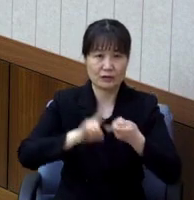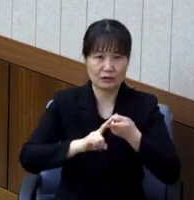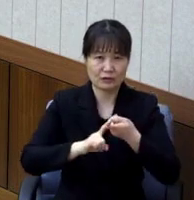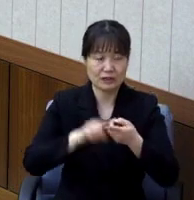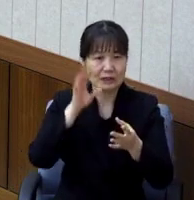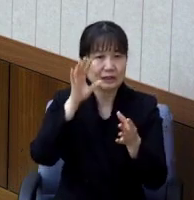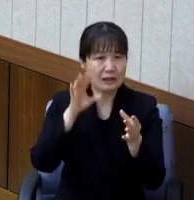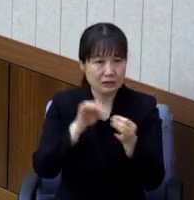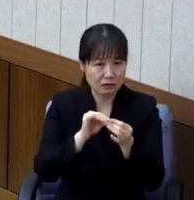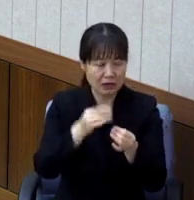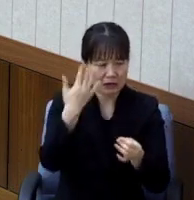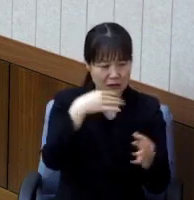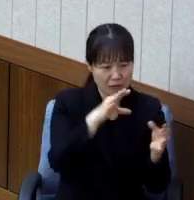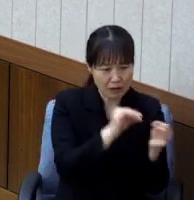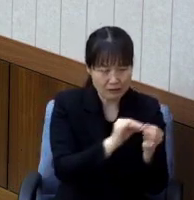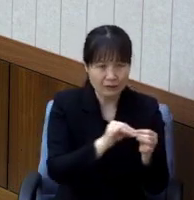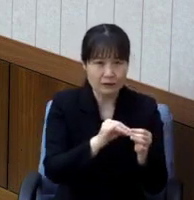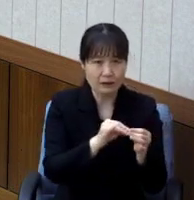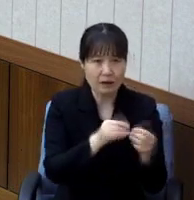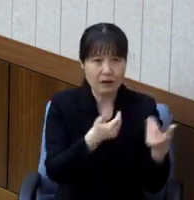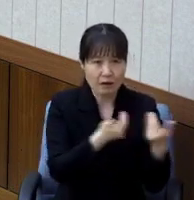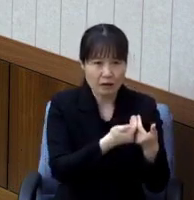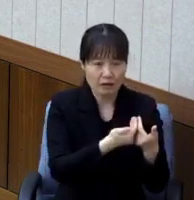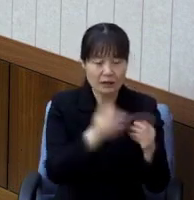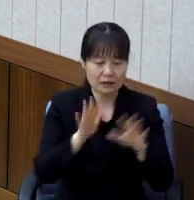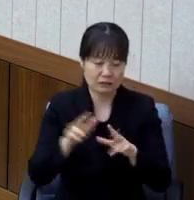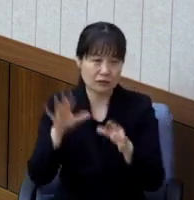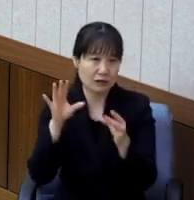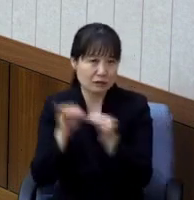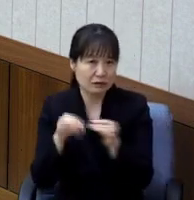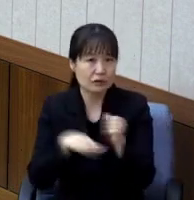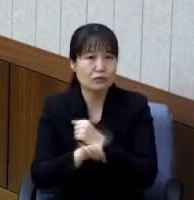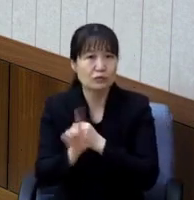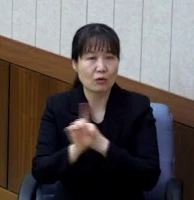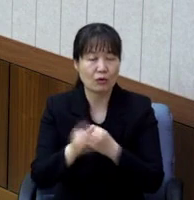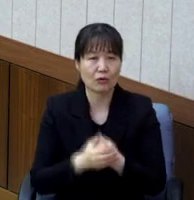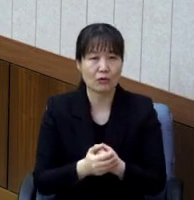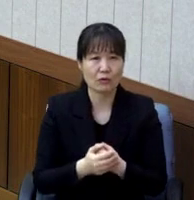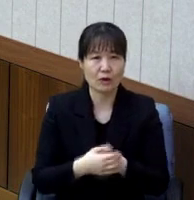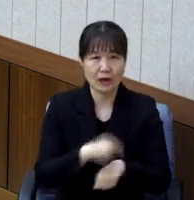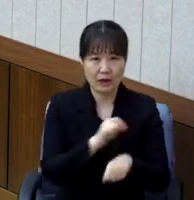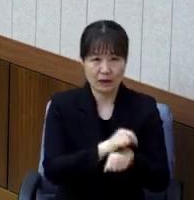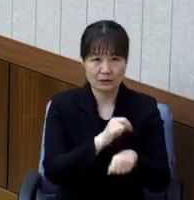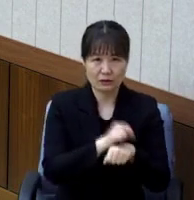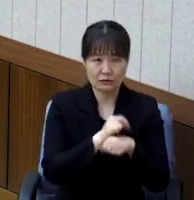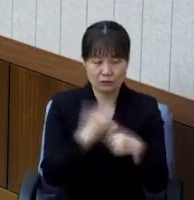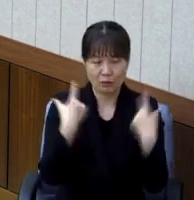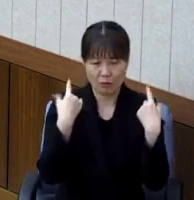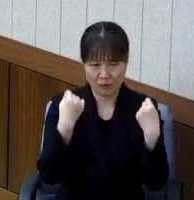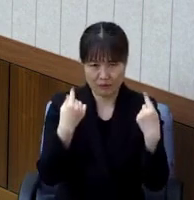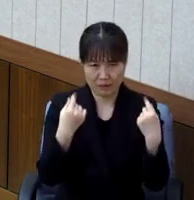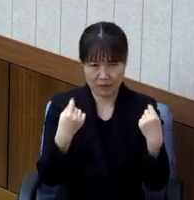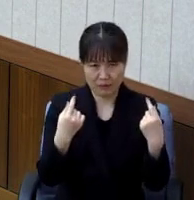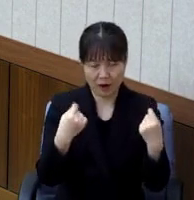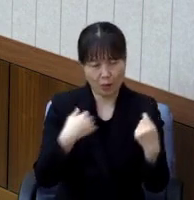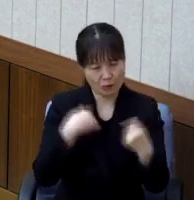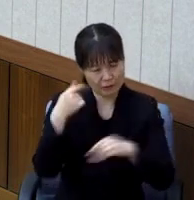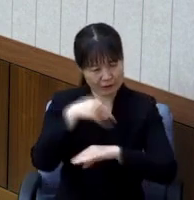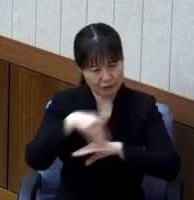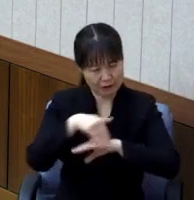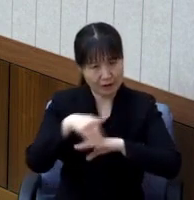찬성하는 이유가 무엇인지 이해할 수가 없습니다 행정은 일관적이고 예측 가능해야